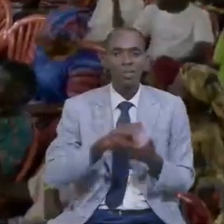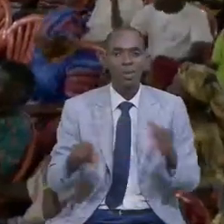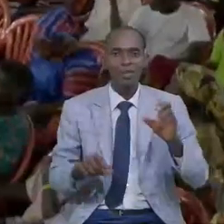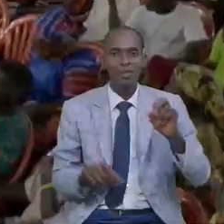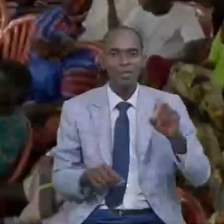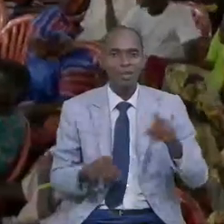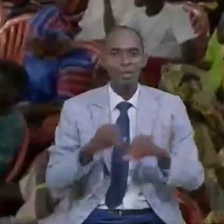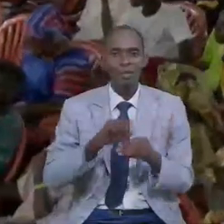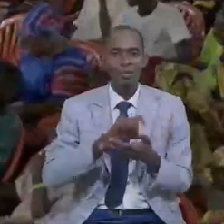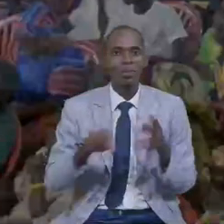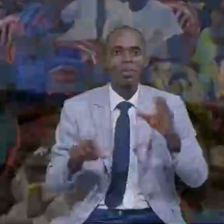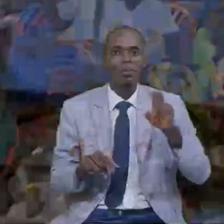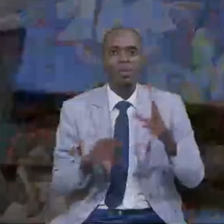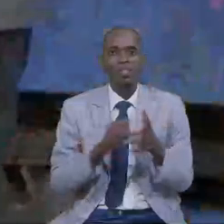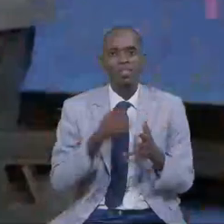Verset 12.